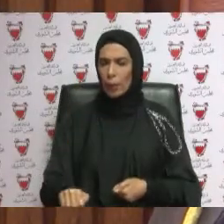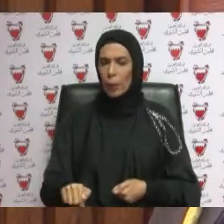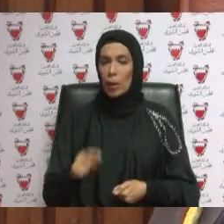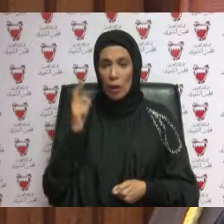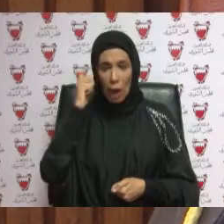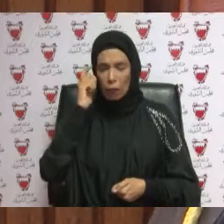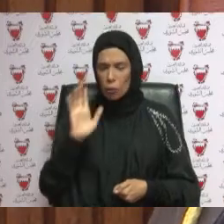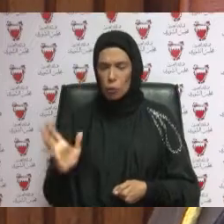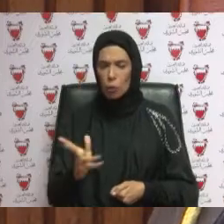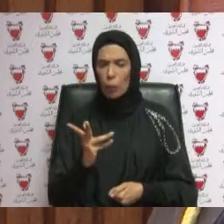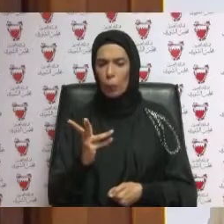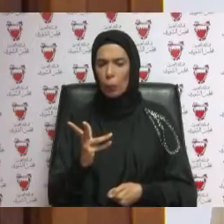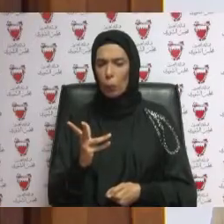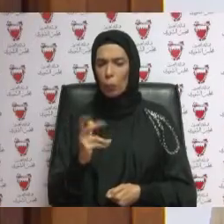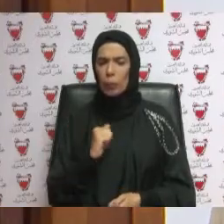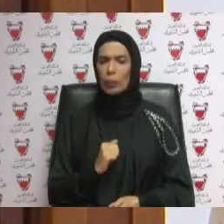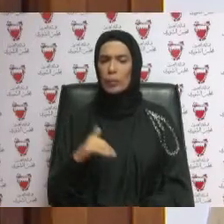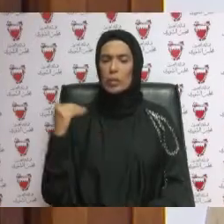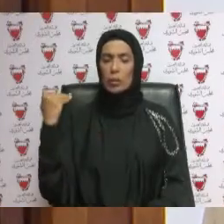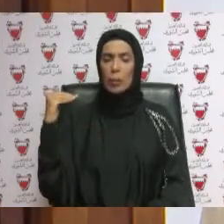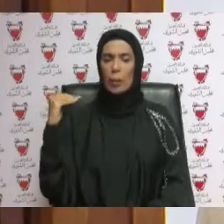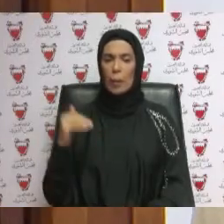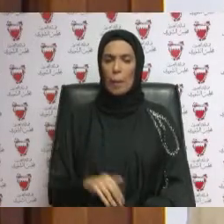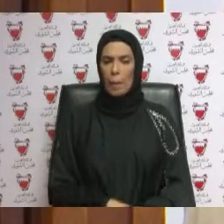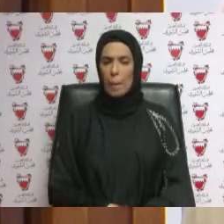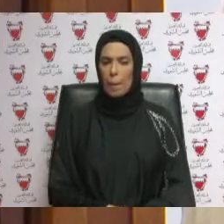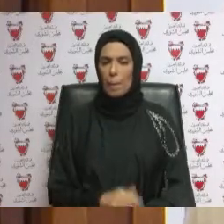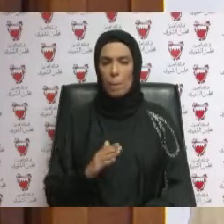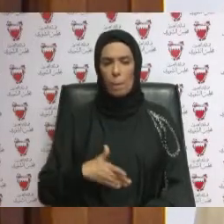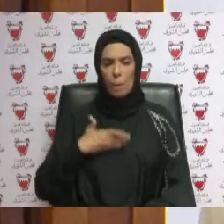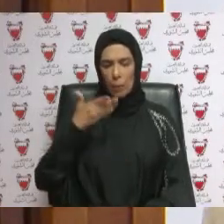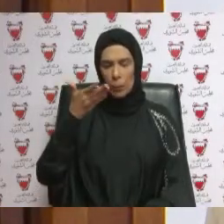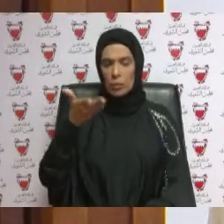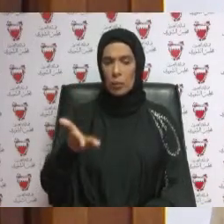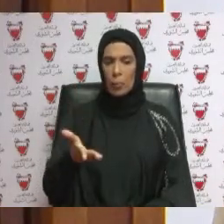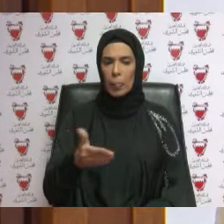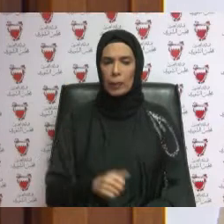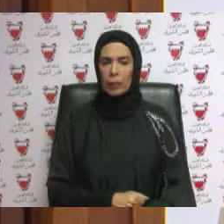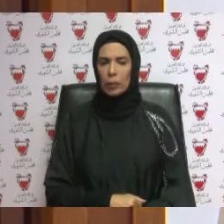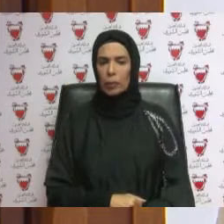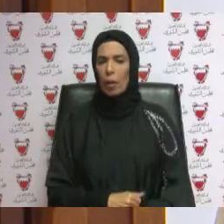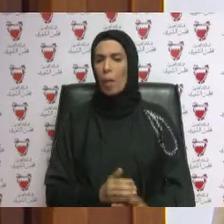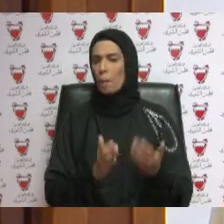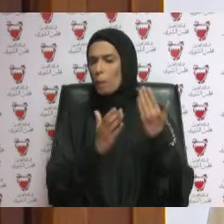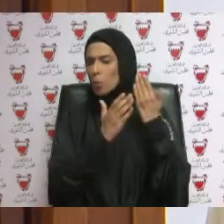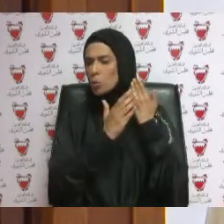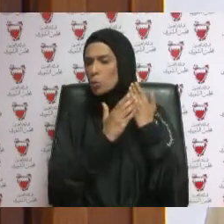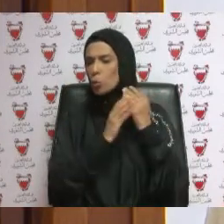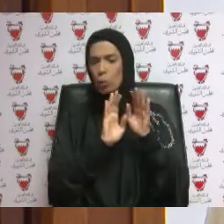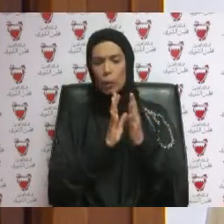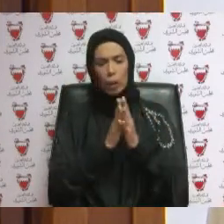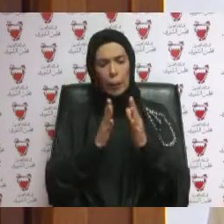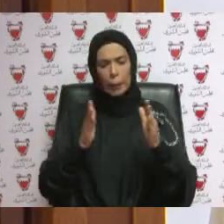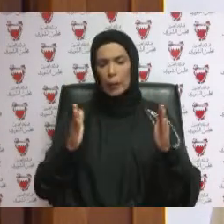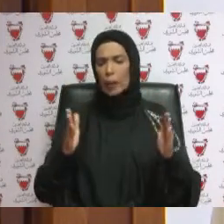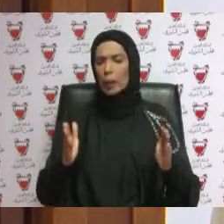أعماقهم، لأن الشباب هم المستقبل، ولذلك فإن مسؤوليتنا في